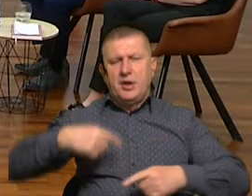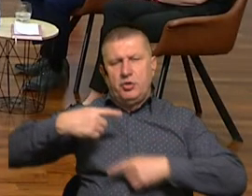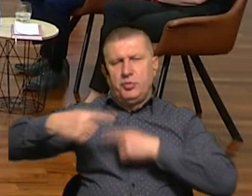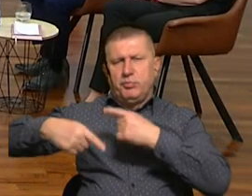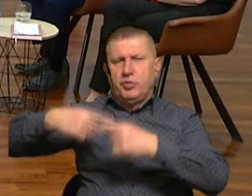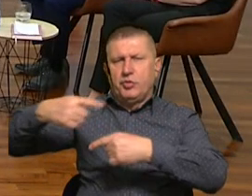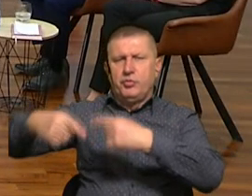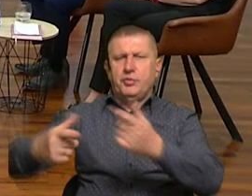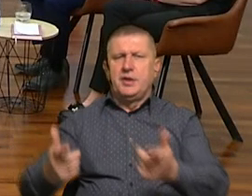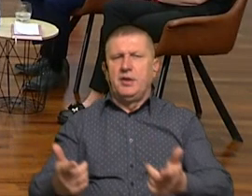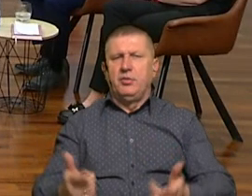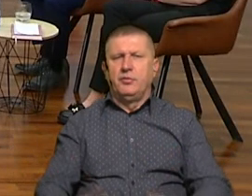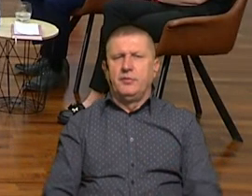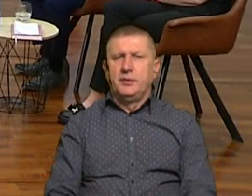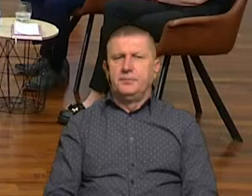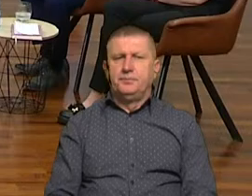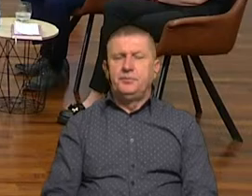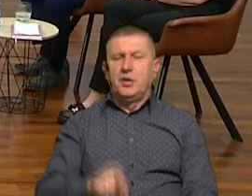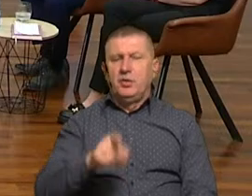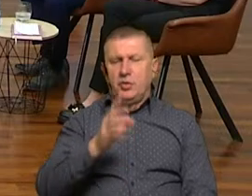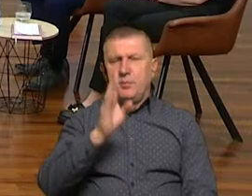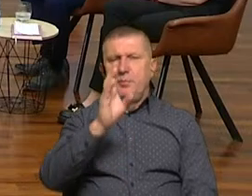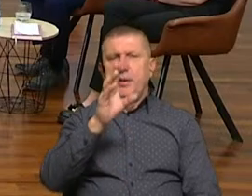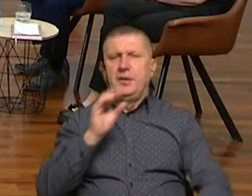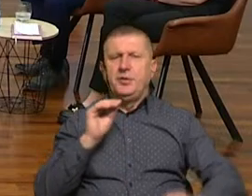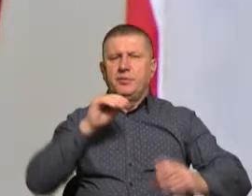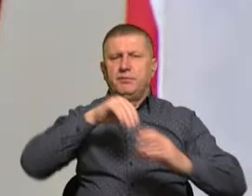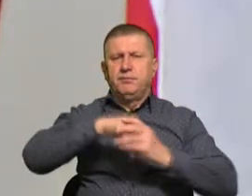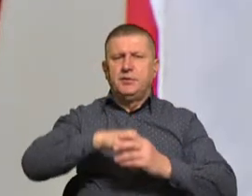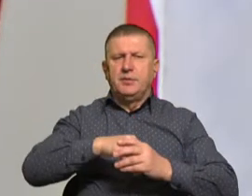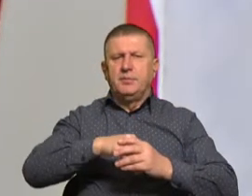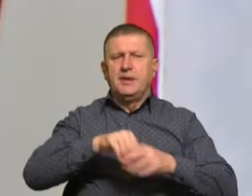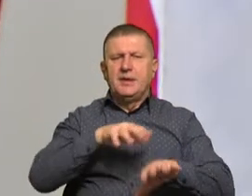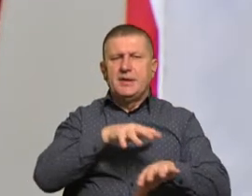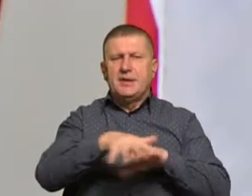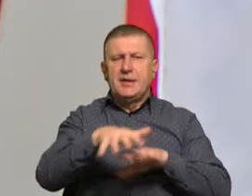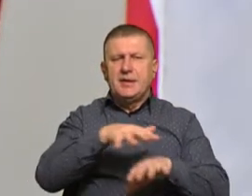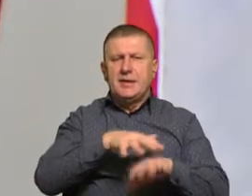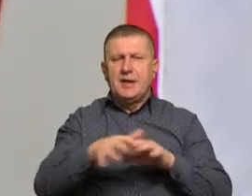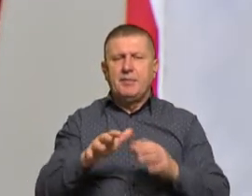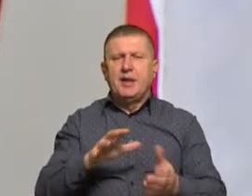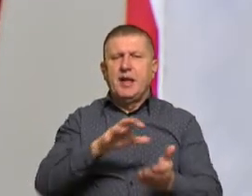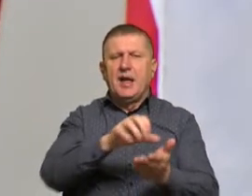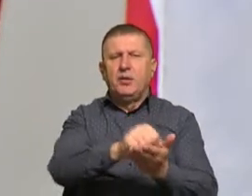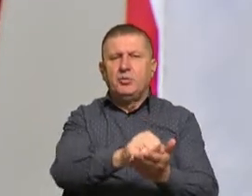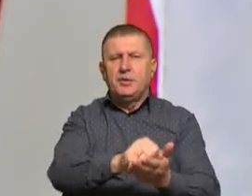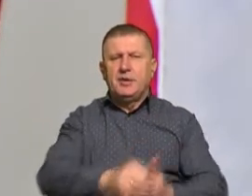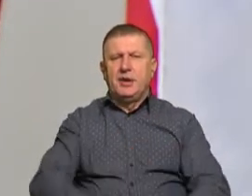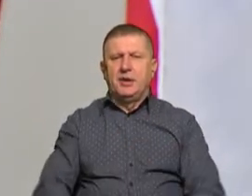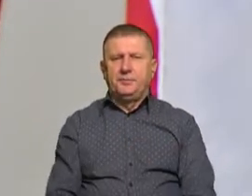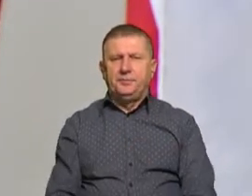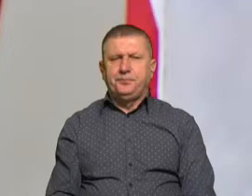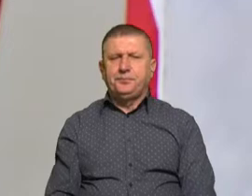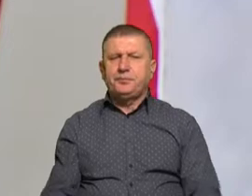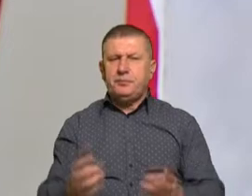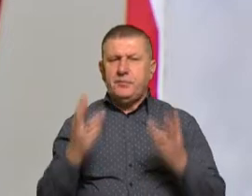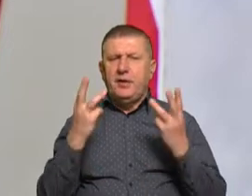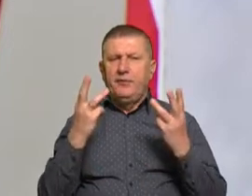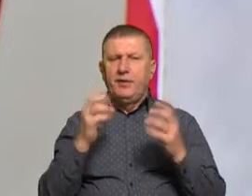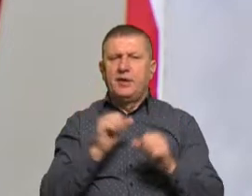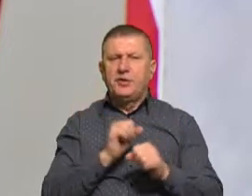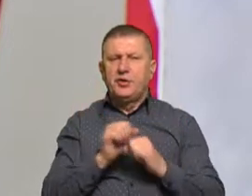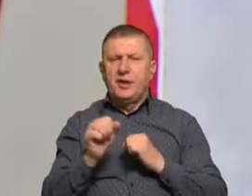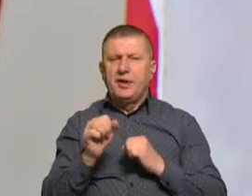producentów. To zagadnienie będzie wdrażane, z tym się wiąże również system kaucyjny. Także istotne jest po